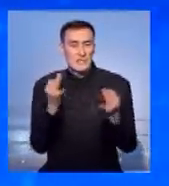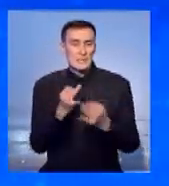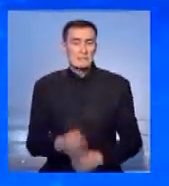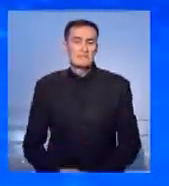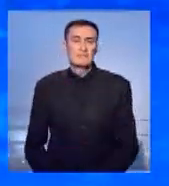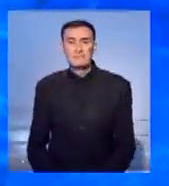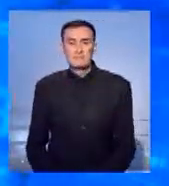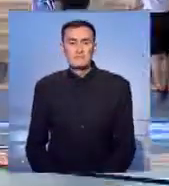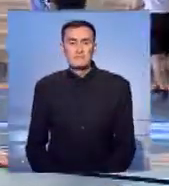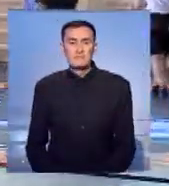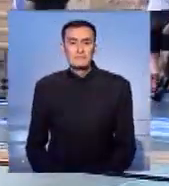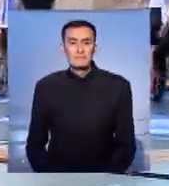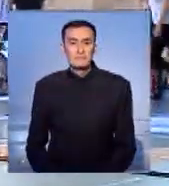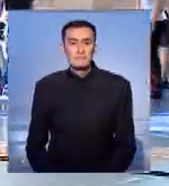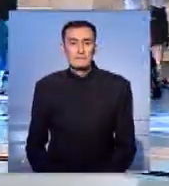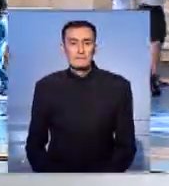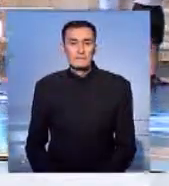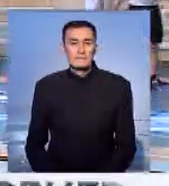подробности.